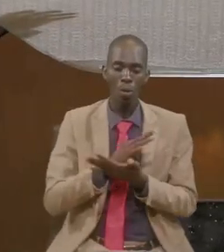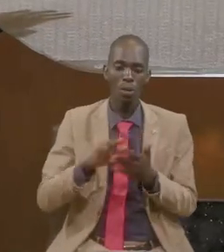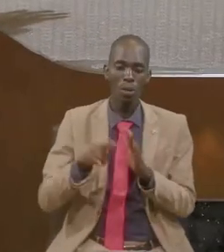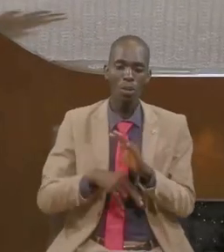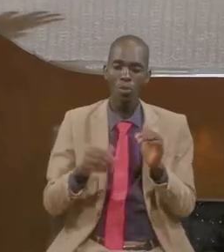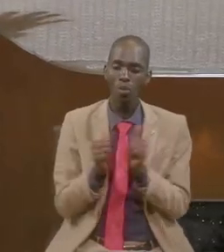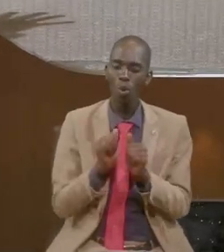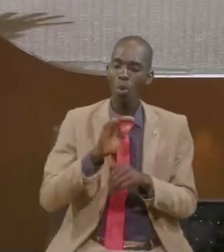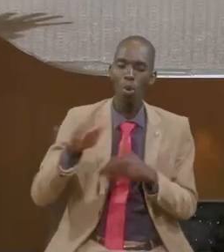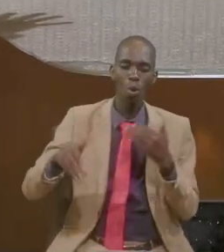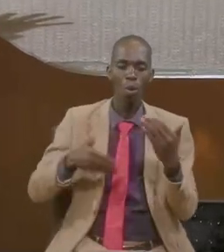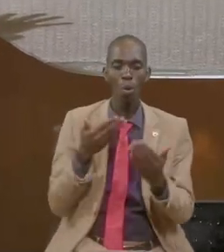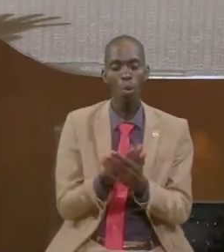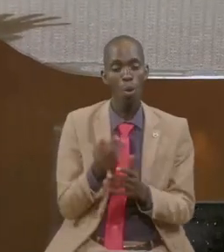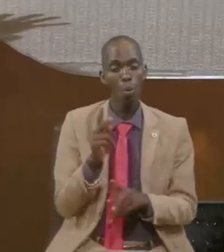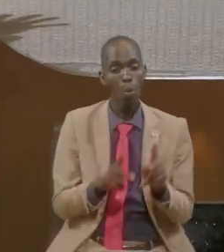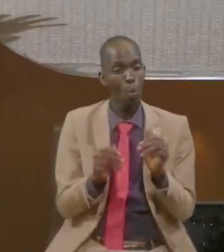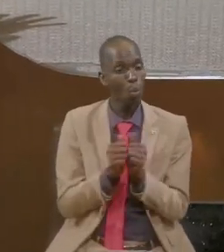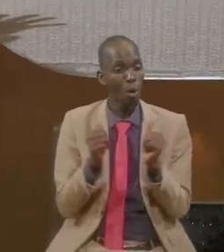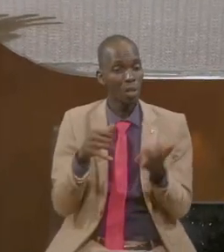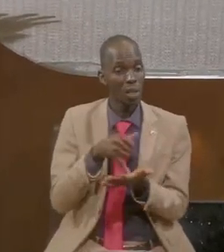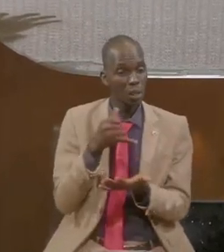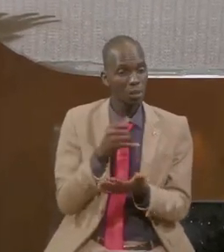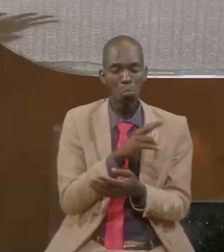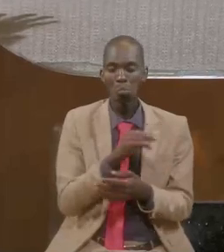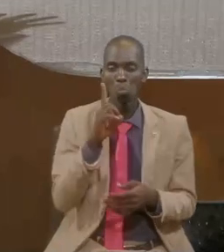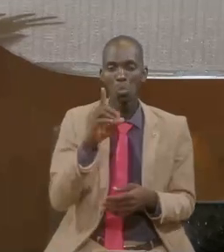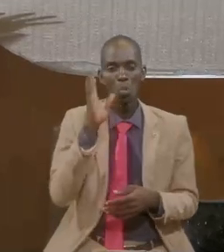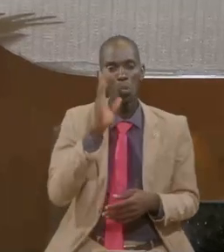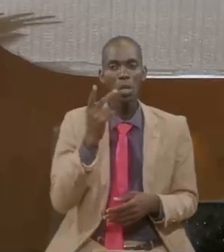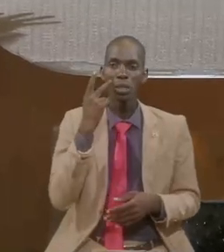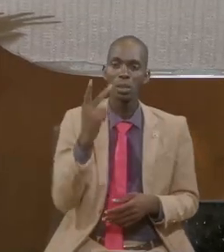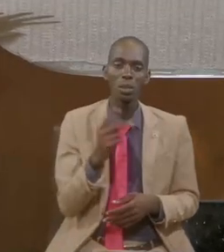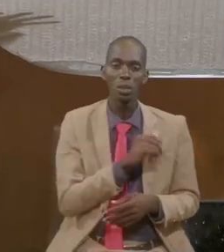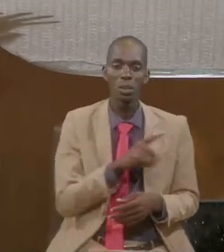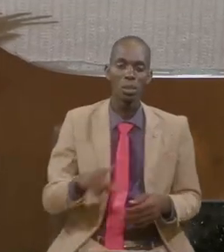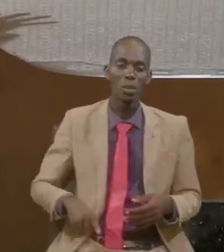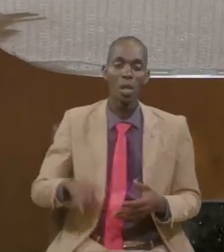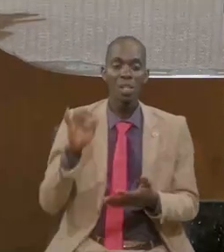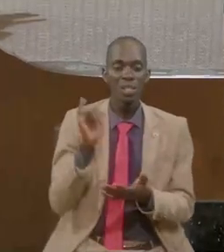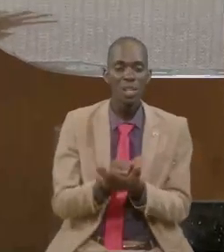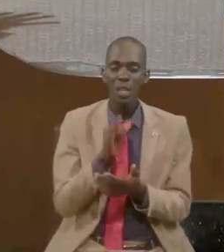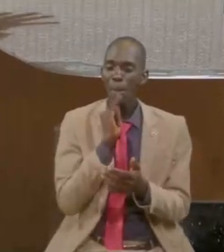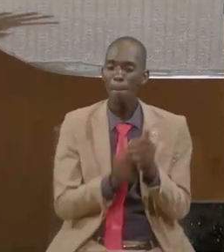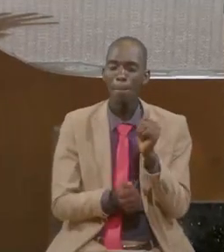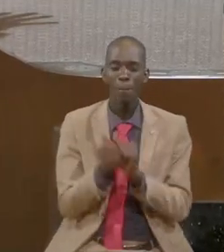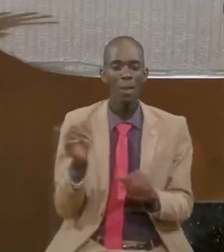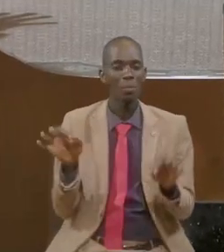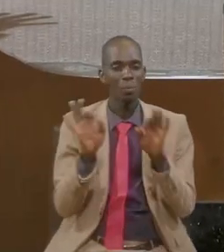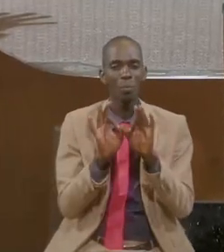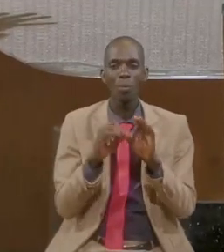Recherchez la paix et la sanctification avec tous, sans laquelle personne ne verra le Seigneur. C'est ce qui